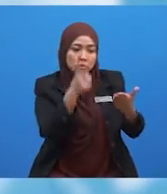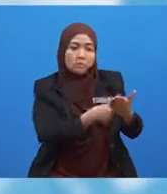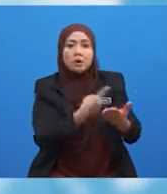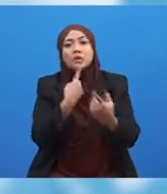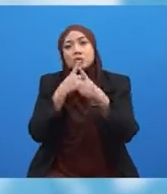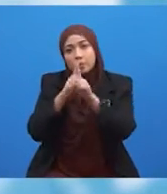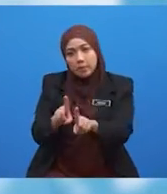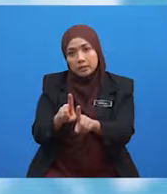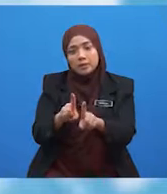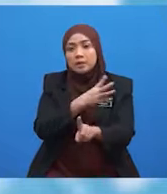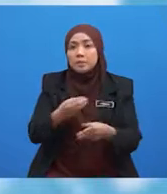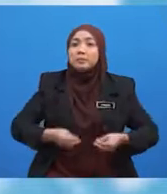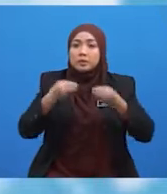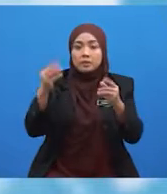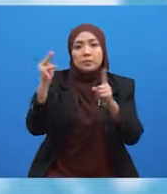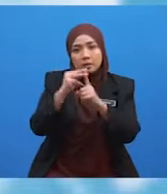maka